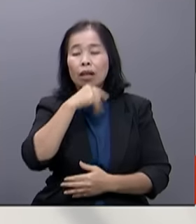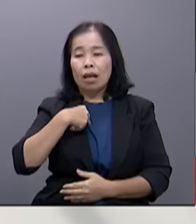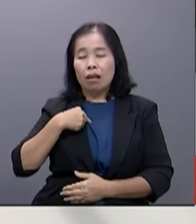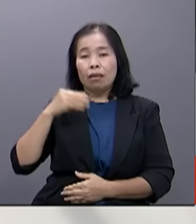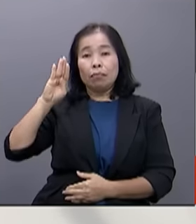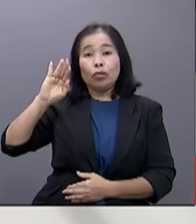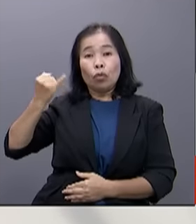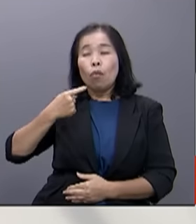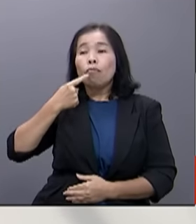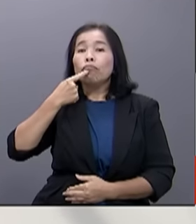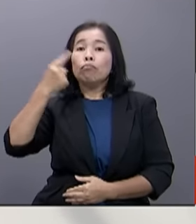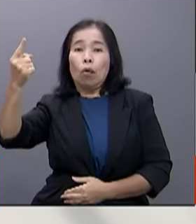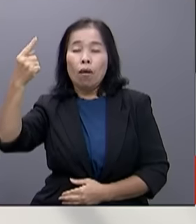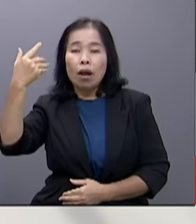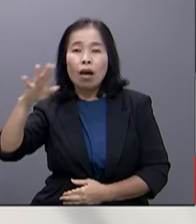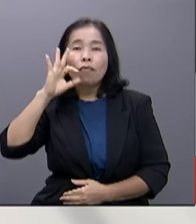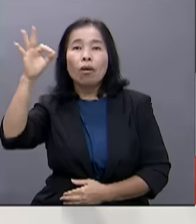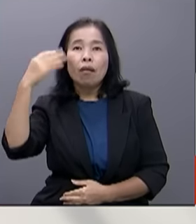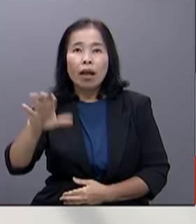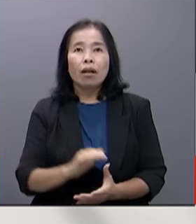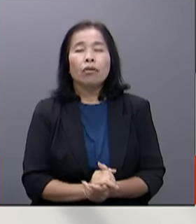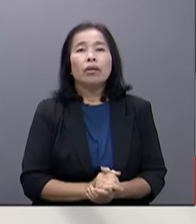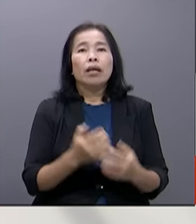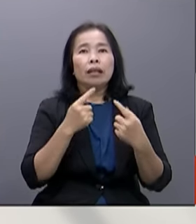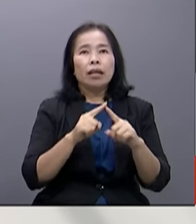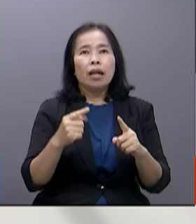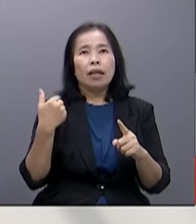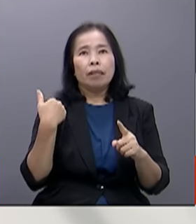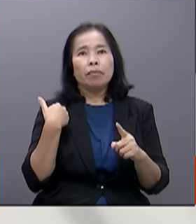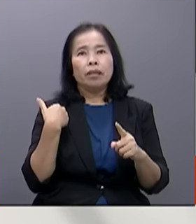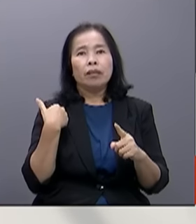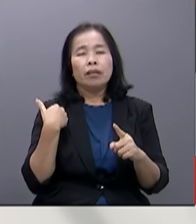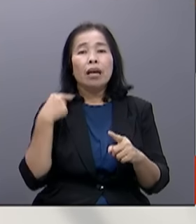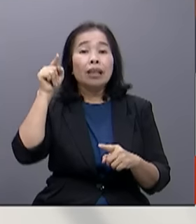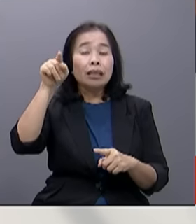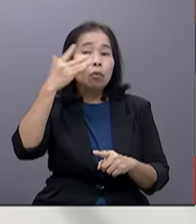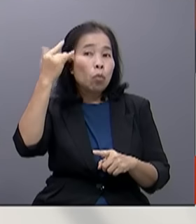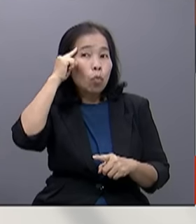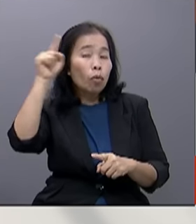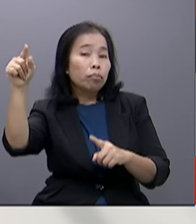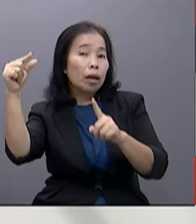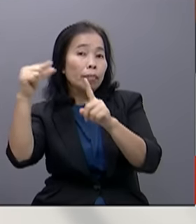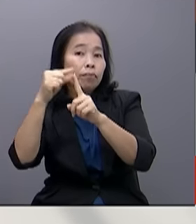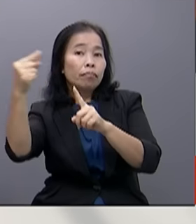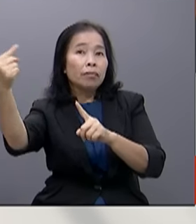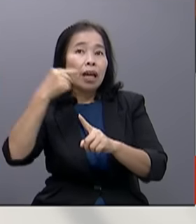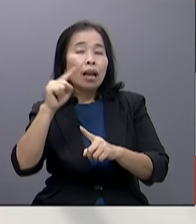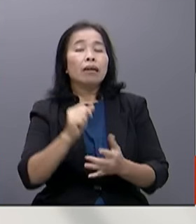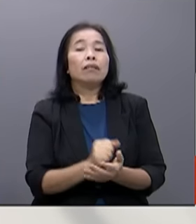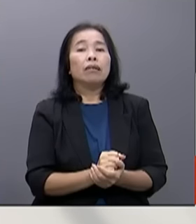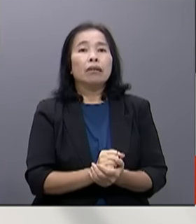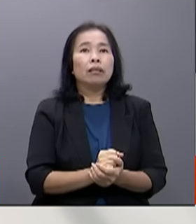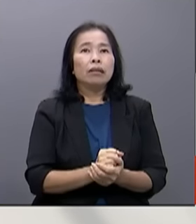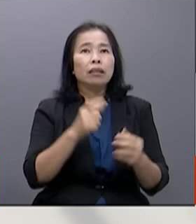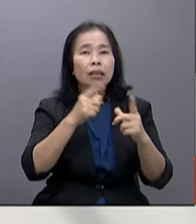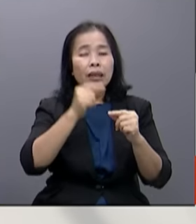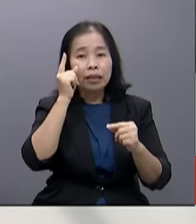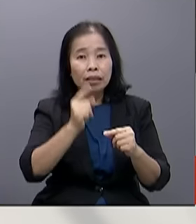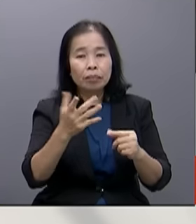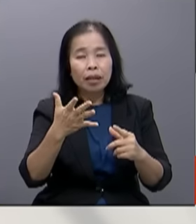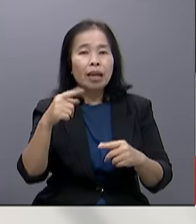แถลงก็ได้มีคำถามถามอาจารย์สุรุได้ตอบมา ค่ะ เป็นข้อเท็จจริงบางส่วนอย่างที่